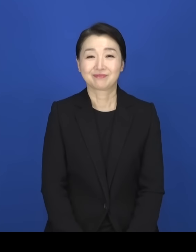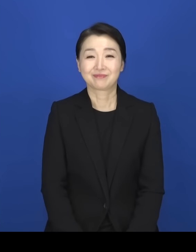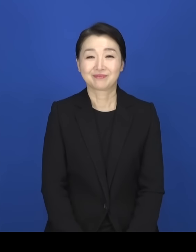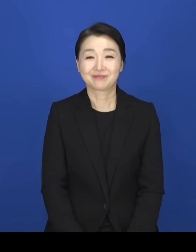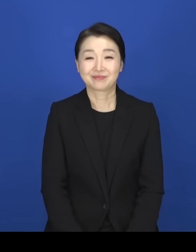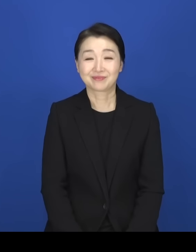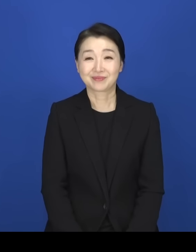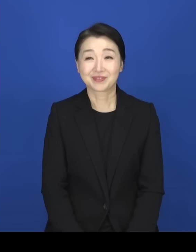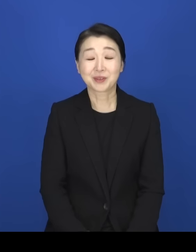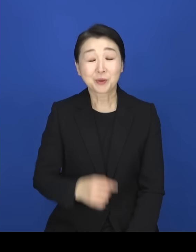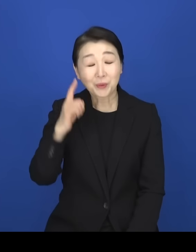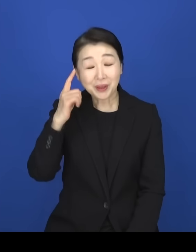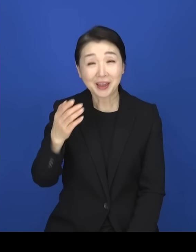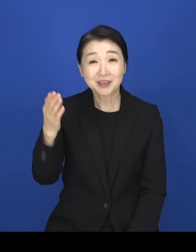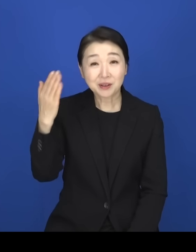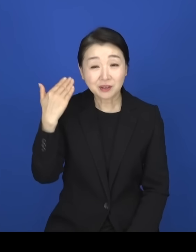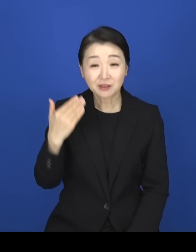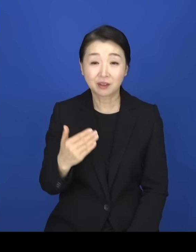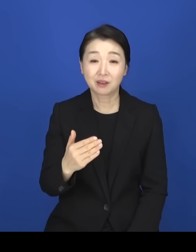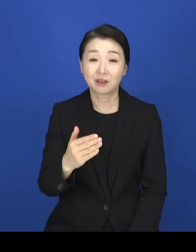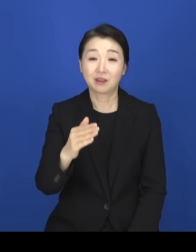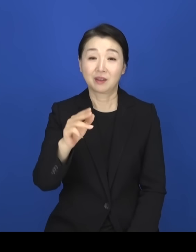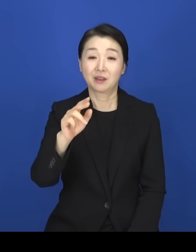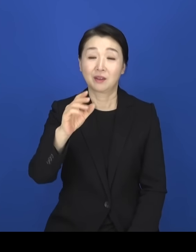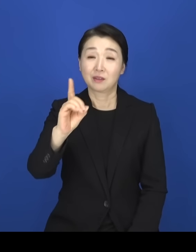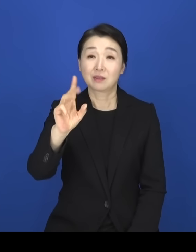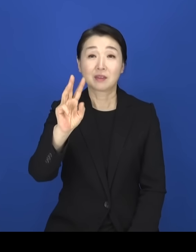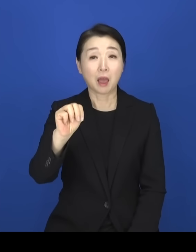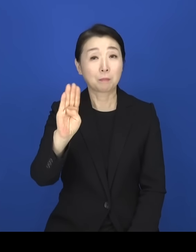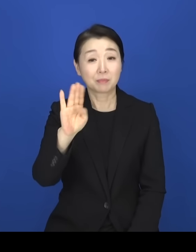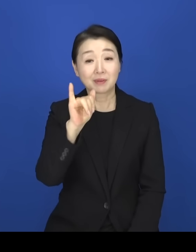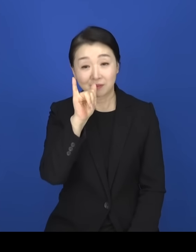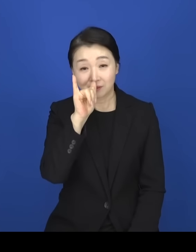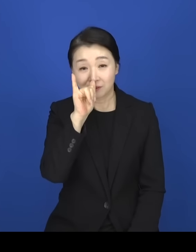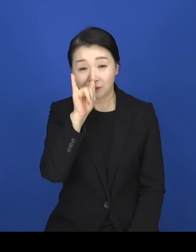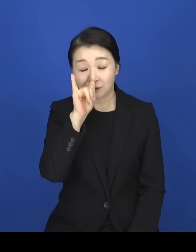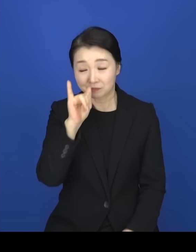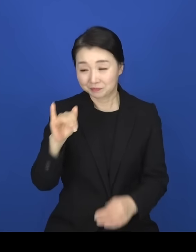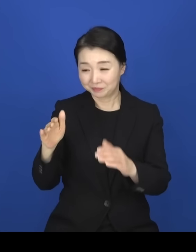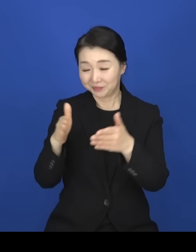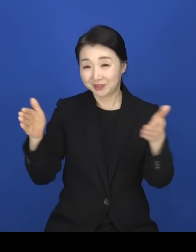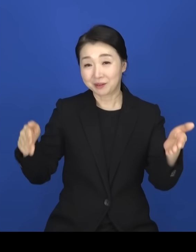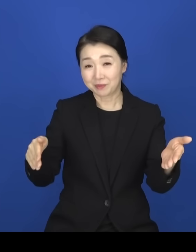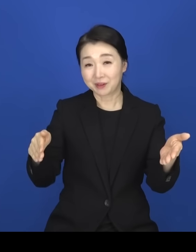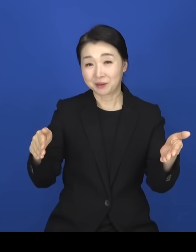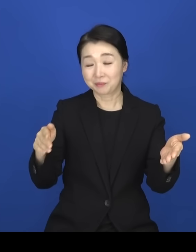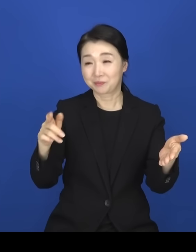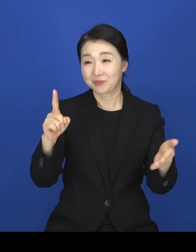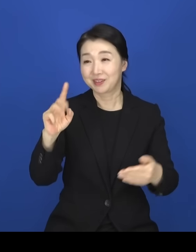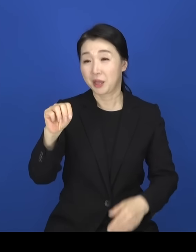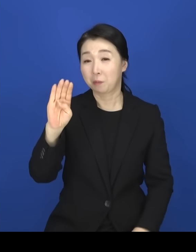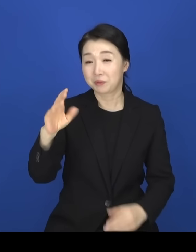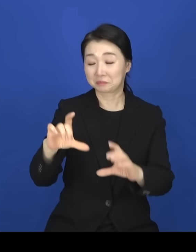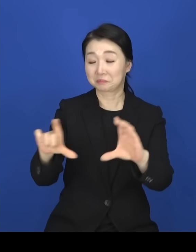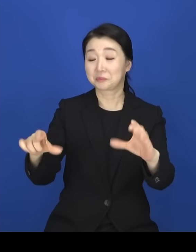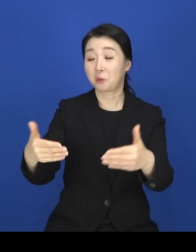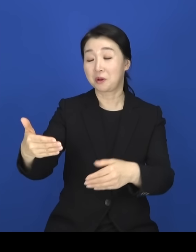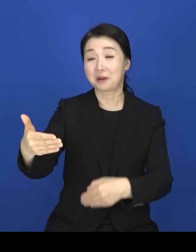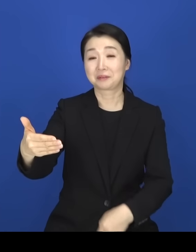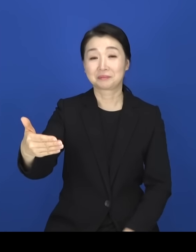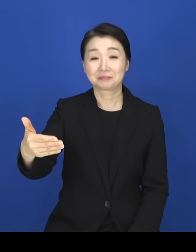그땐 DMB가 있었어요. DMB. 오랜만에 듣는 말이다. DMB. 그래서 그 테이블에 DMB를 올려놔요.